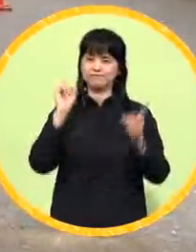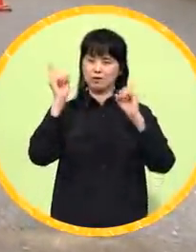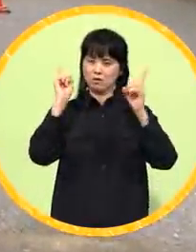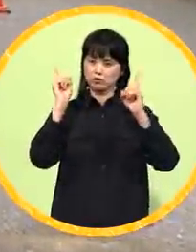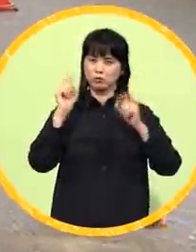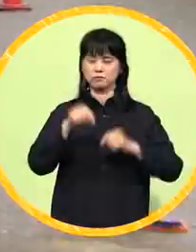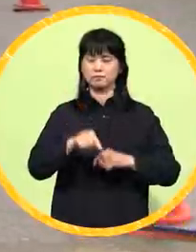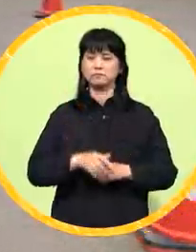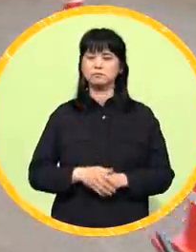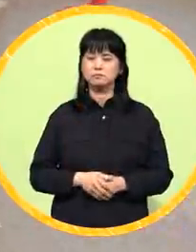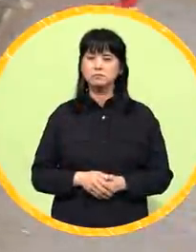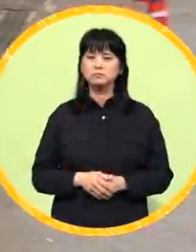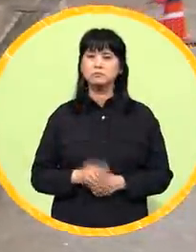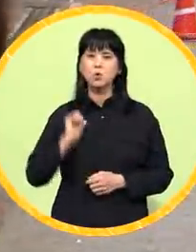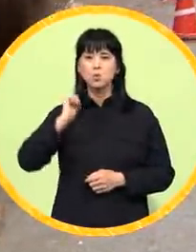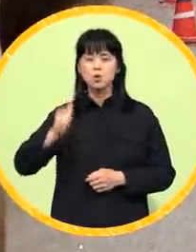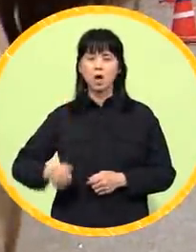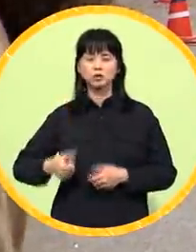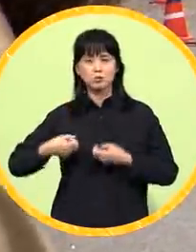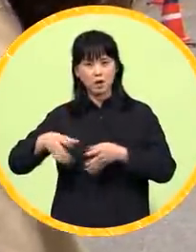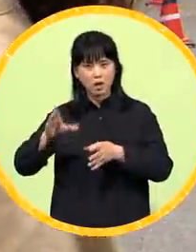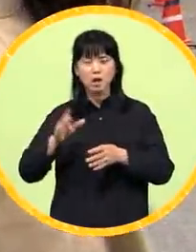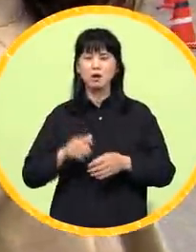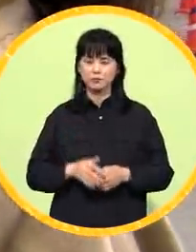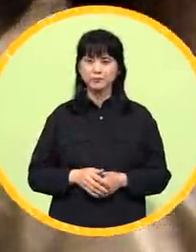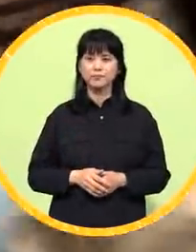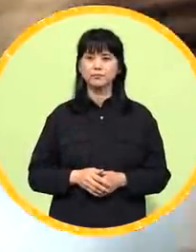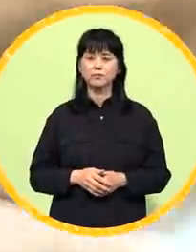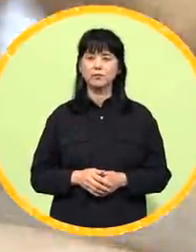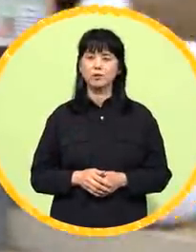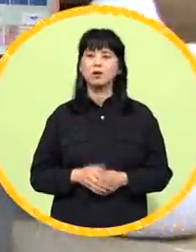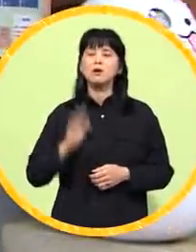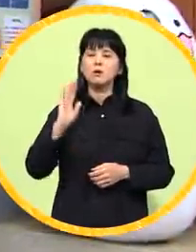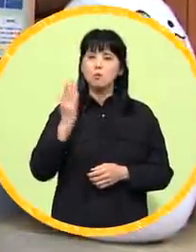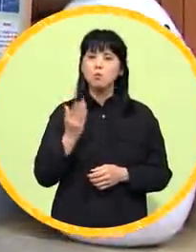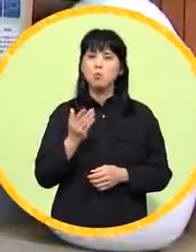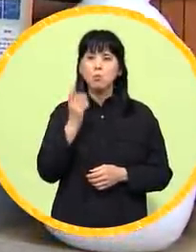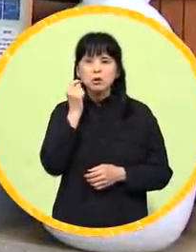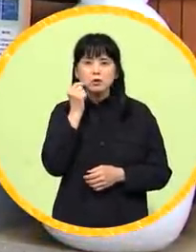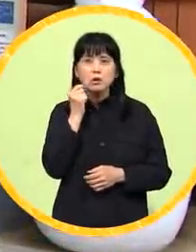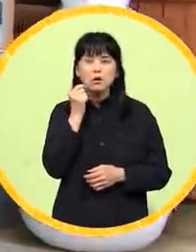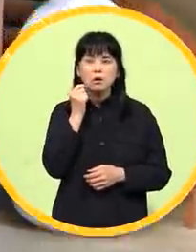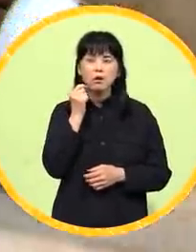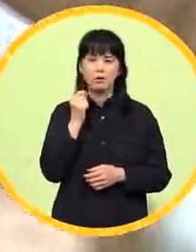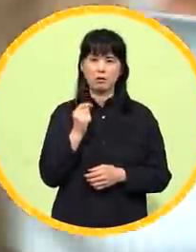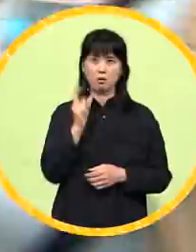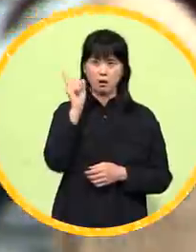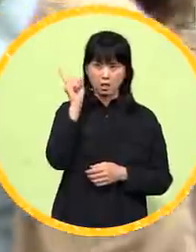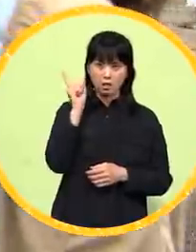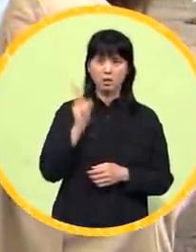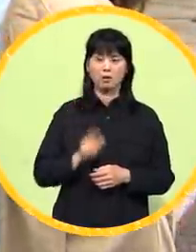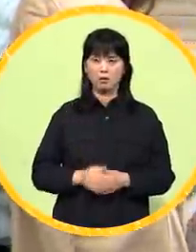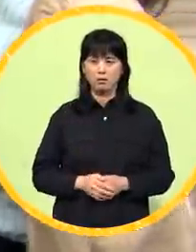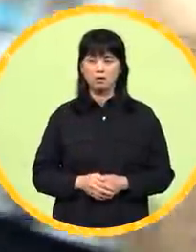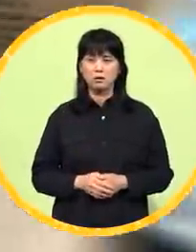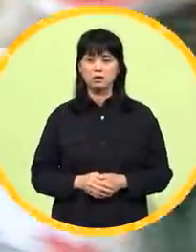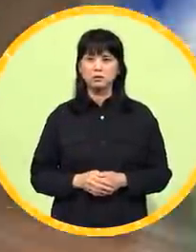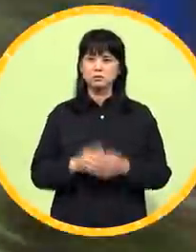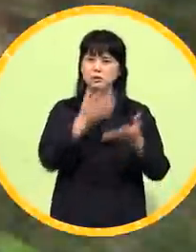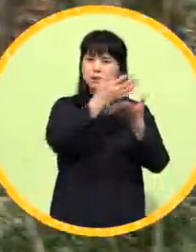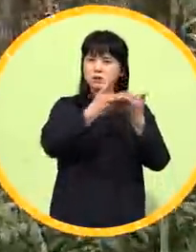aすごいフランス発祥のものなんですけどもしかしてアレですかね